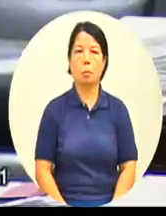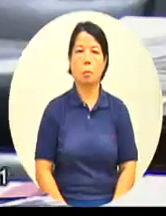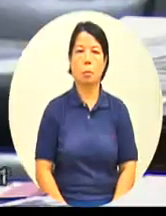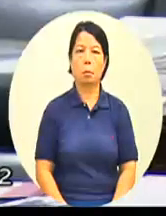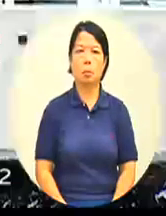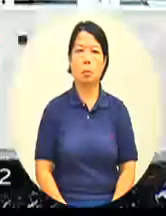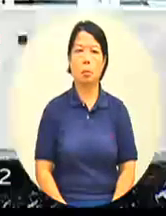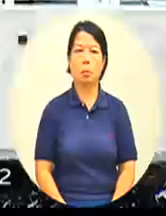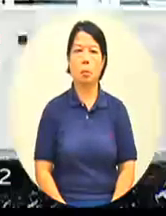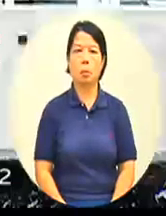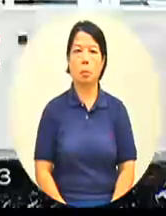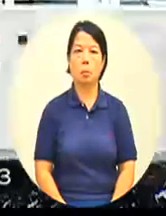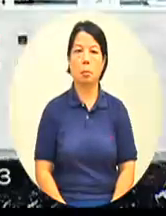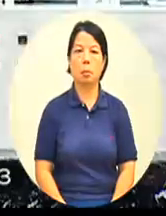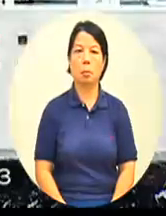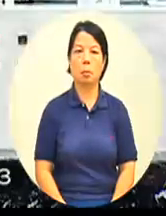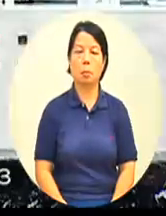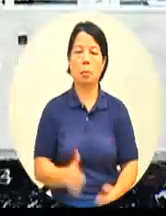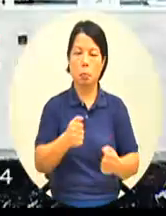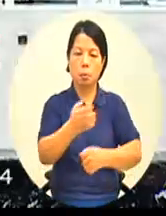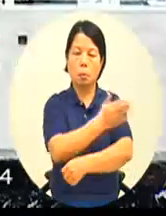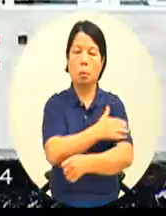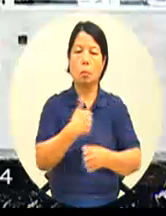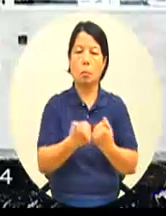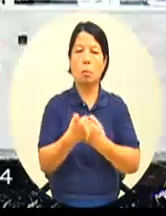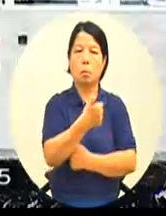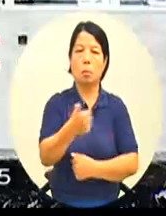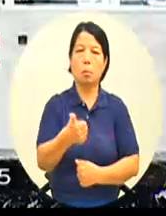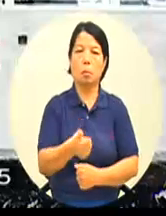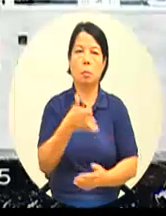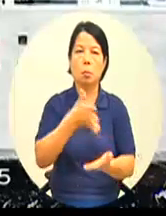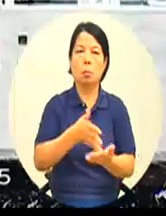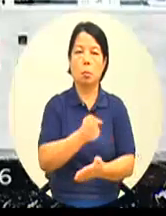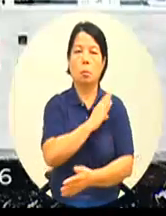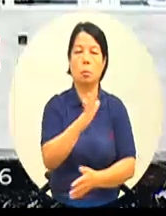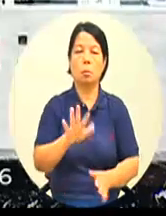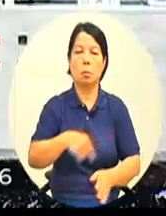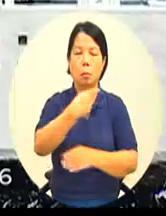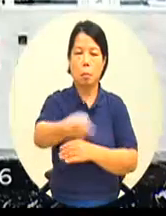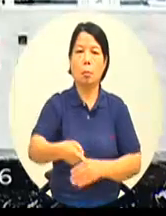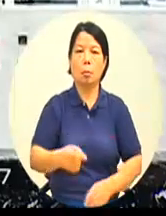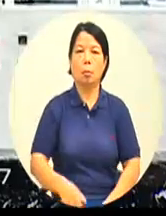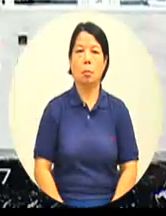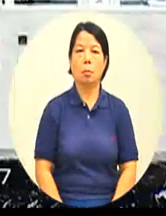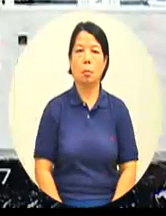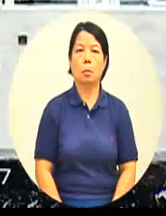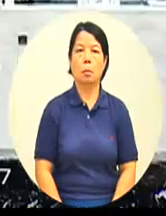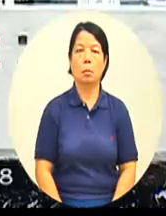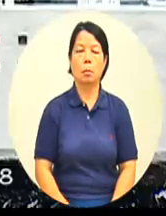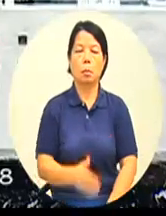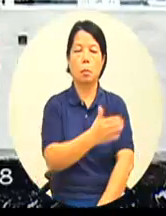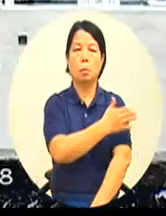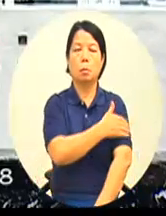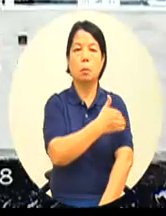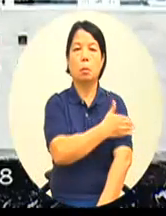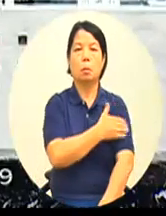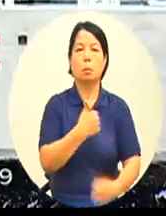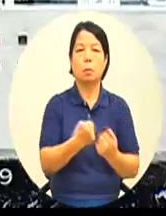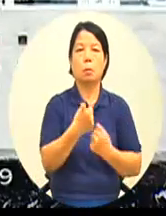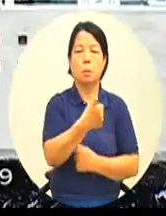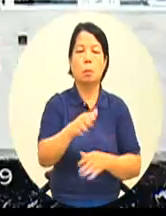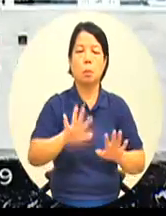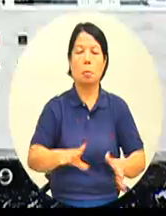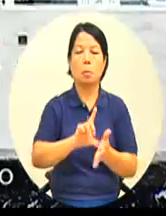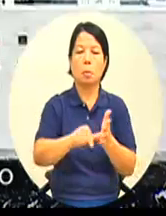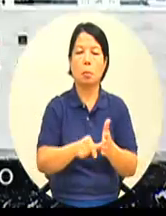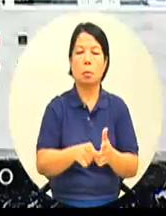谢。 好，谢谢陈梅坚议员的执行。好，接下来执行的议员是陈信宜议员。那我们先处理时